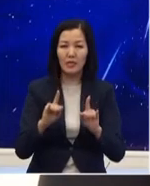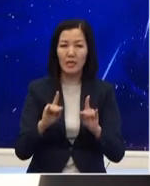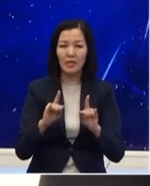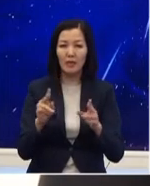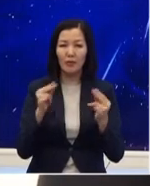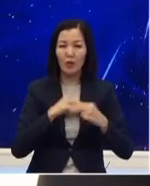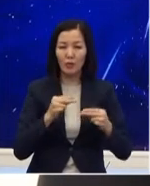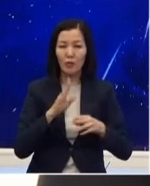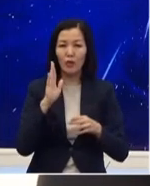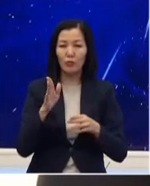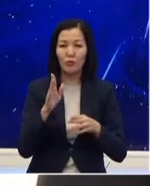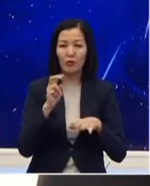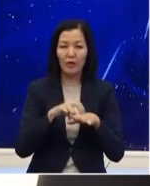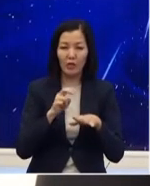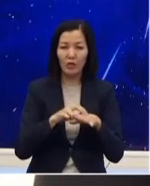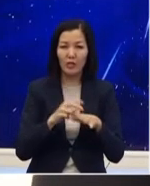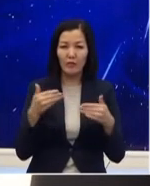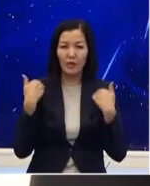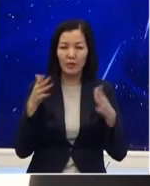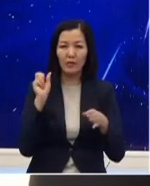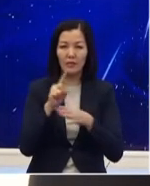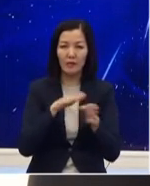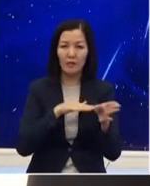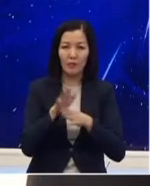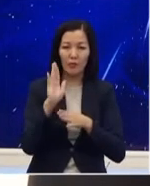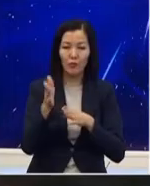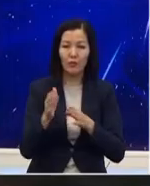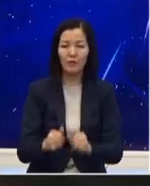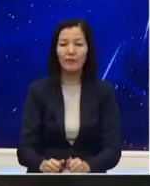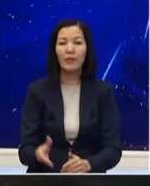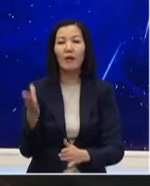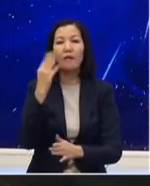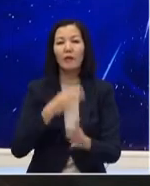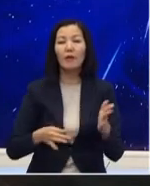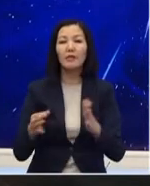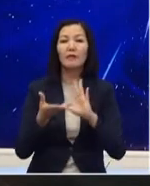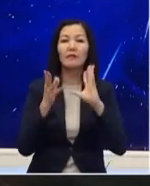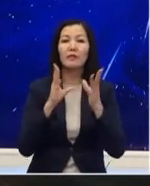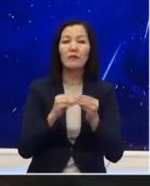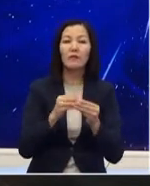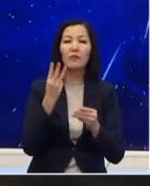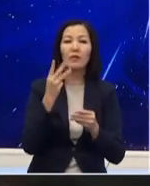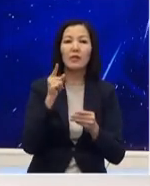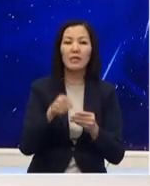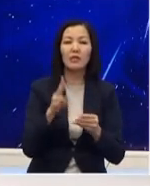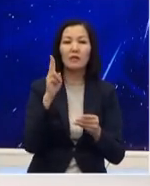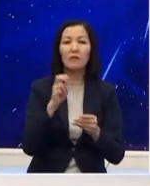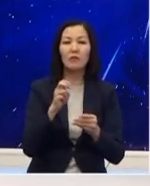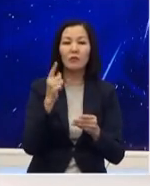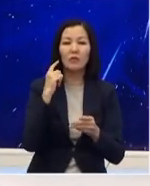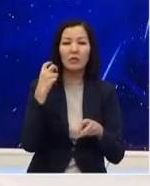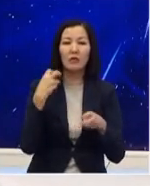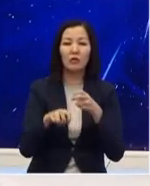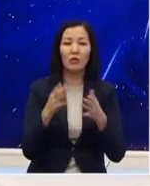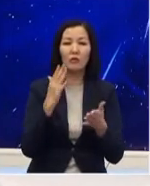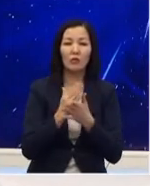работать стоматологи и предоставлять заказы нашим студентам. В Алматинской области насчитывается более 1200 людей с нарушением